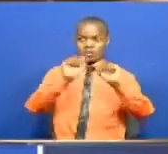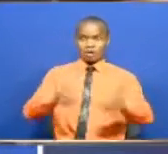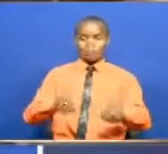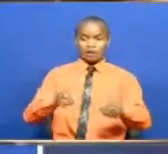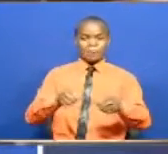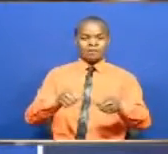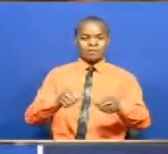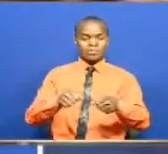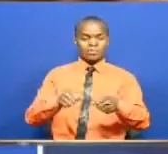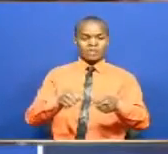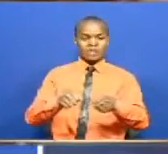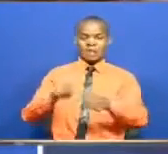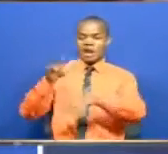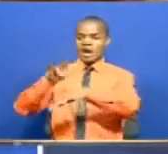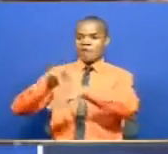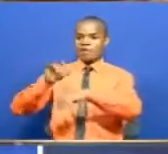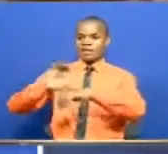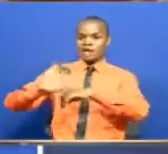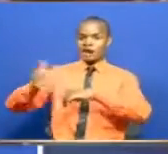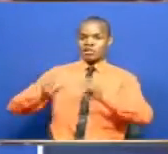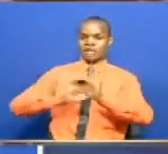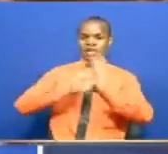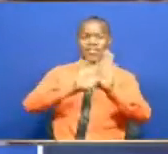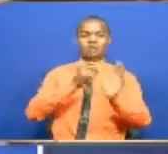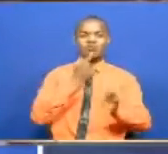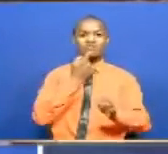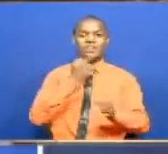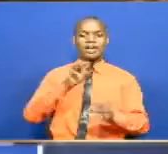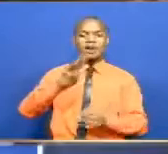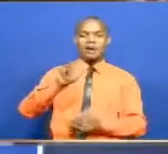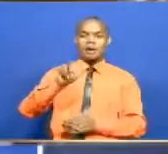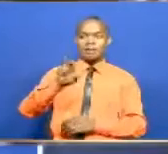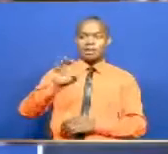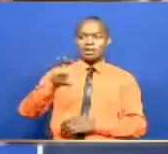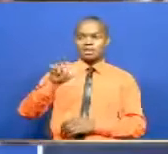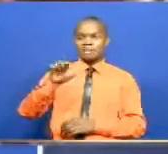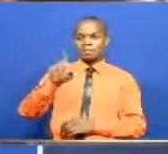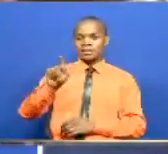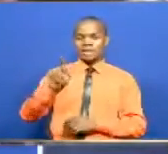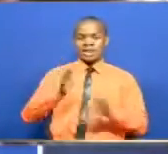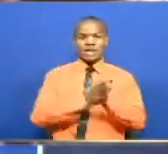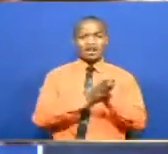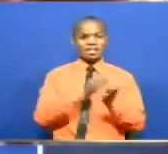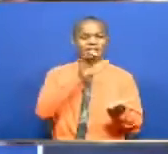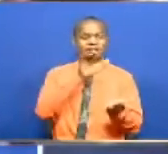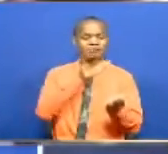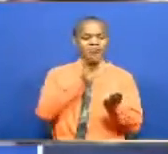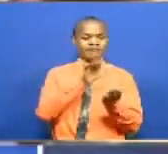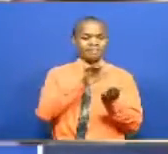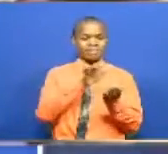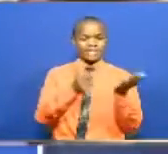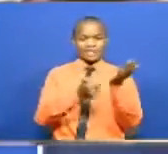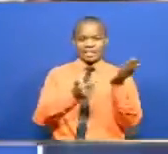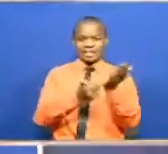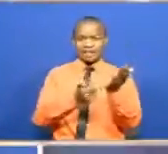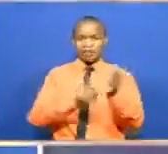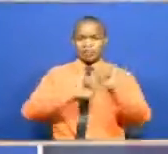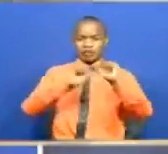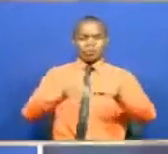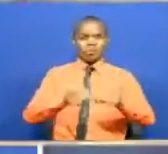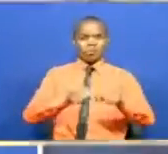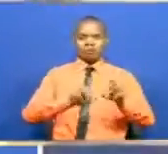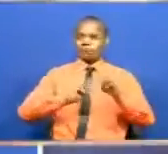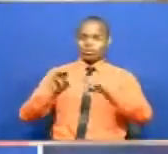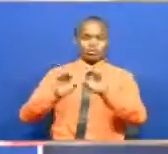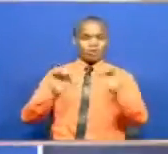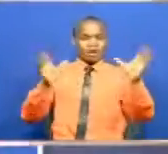less fortunate counties like Turkana, like Marsabit, like Tana River, and take them to Mount Kenya. I will not accept that. Wakili